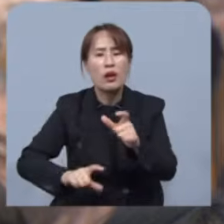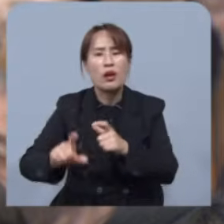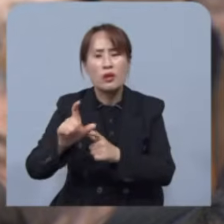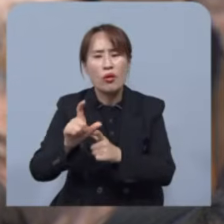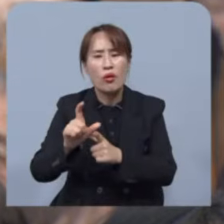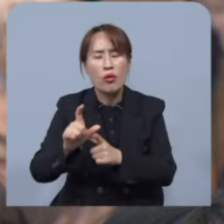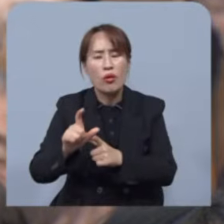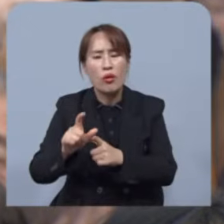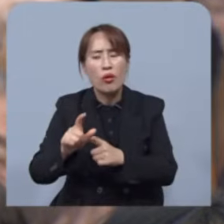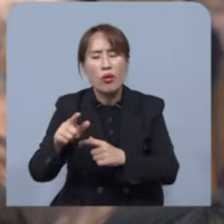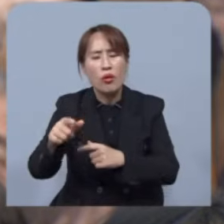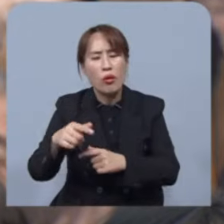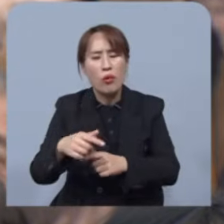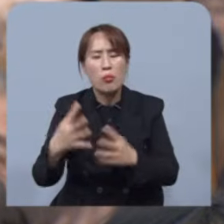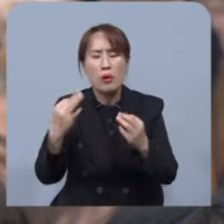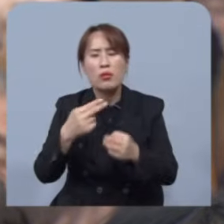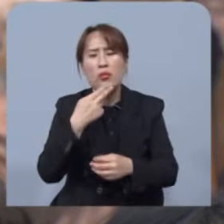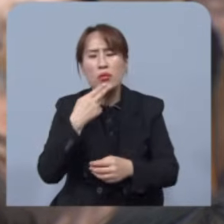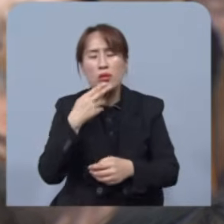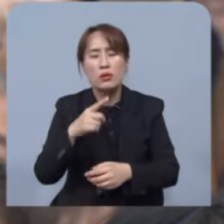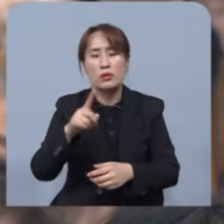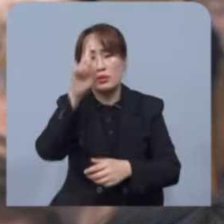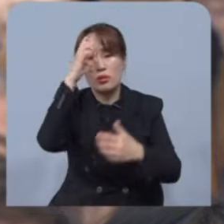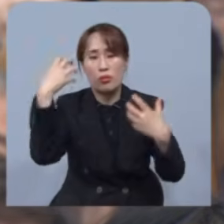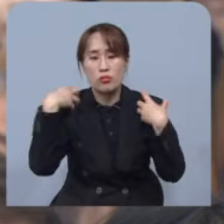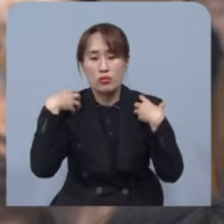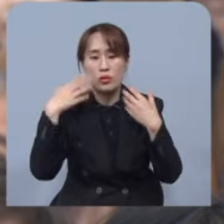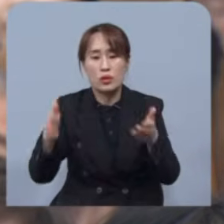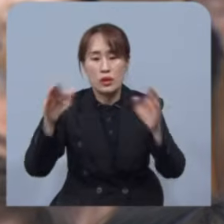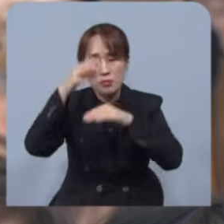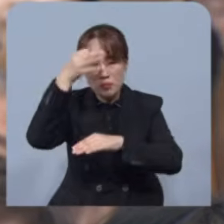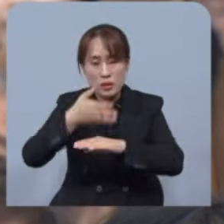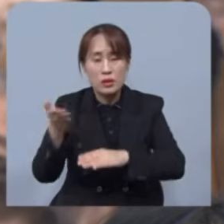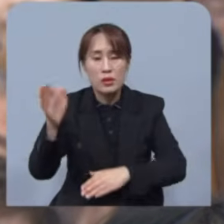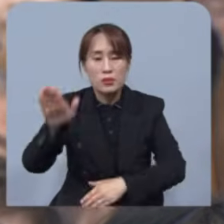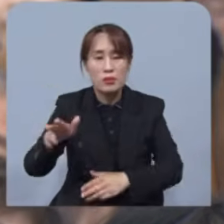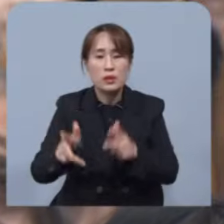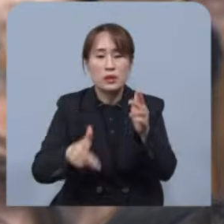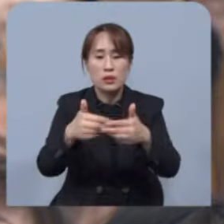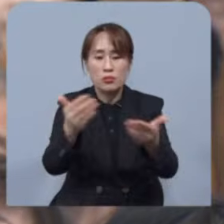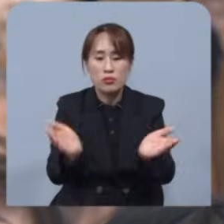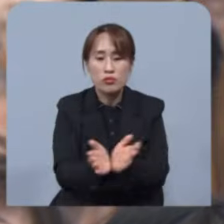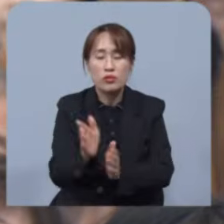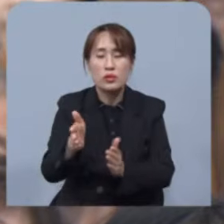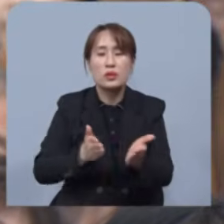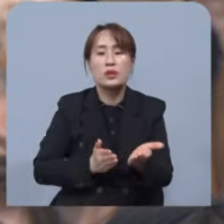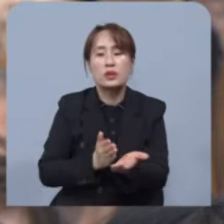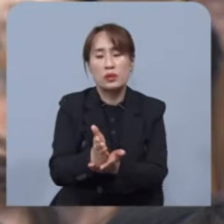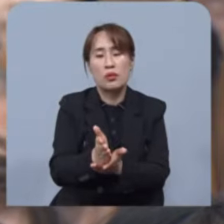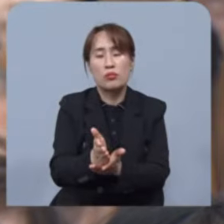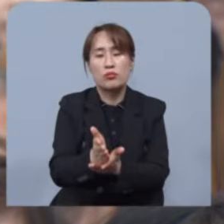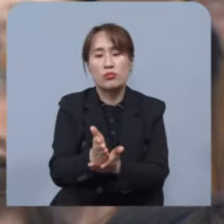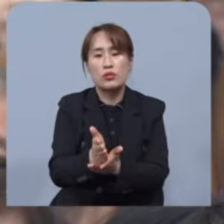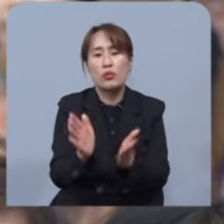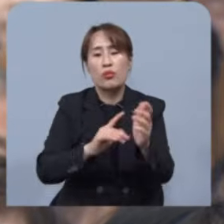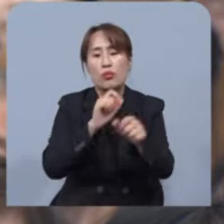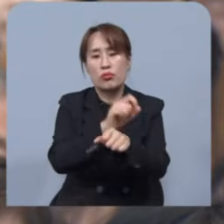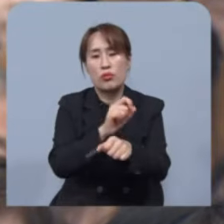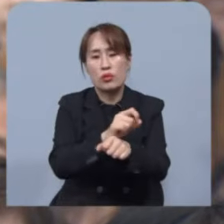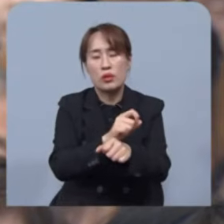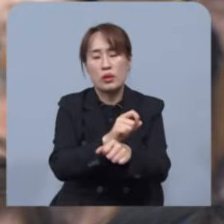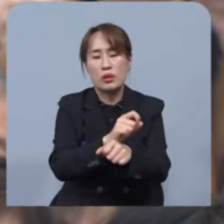시간이 걸립니다. 그래서 정부 기관에 좀 죄송스럽습니다만 산업부나 이런 데서 전문 사무관님들이 한